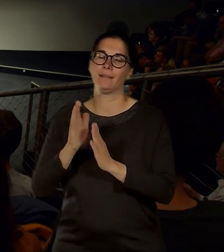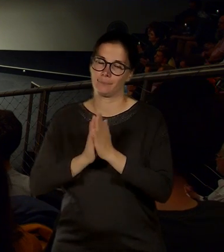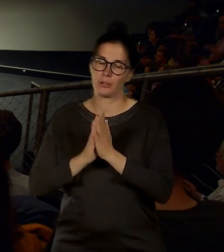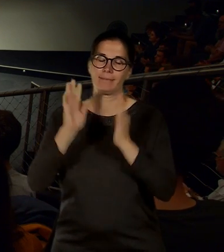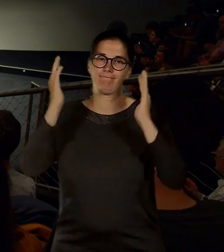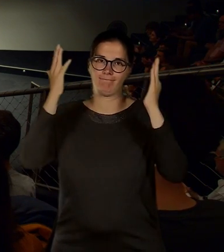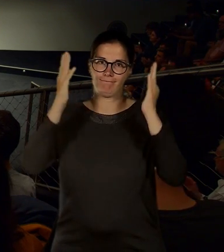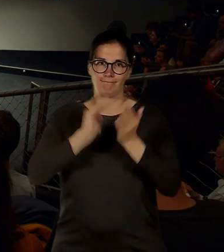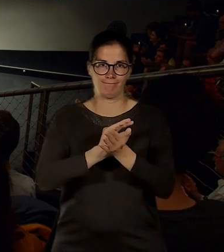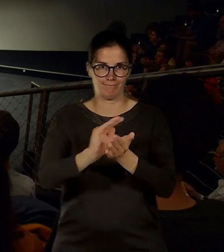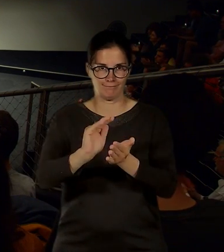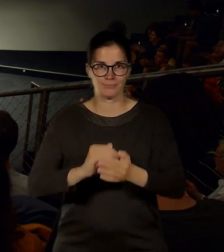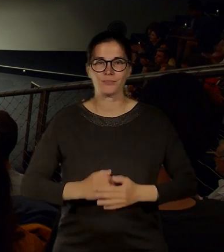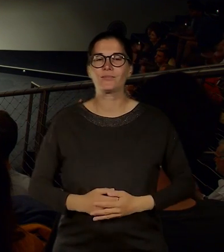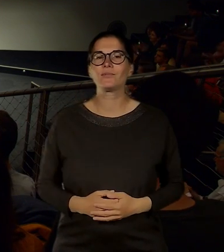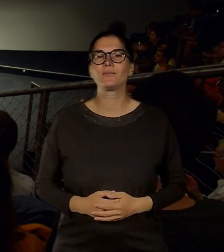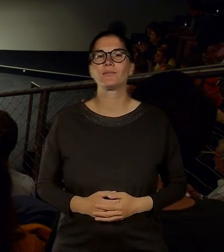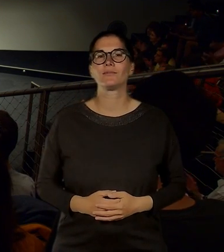potlesk.